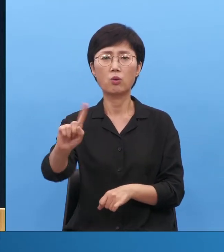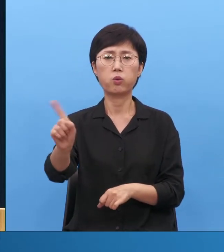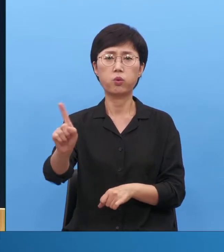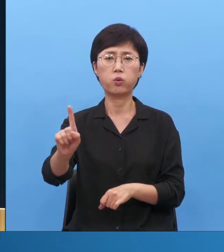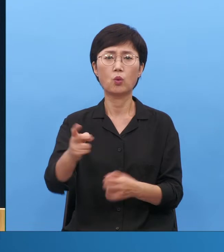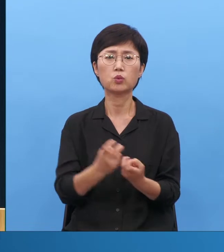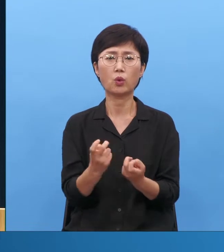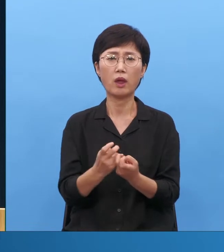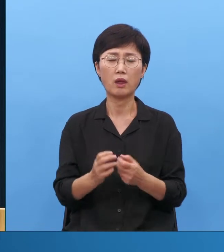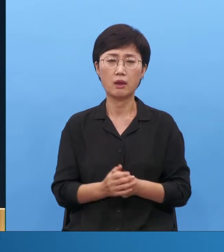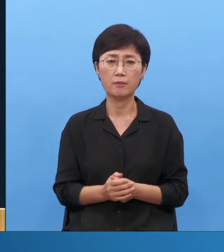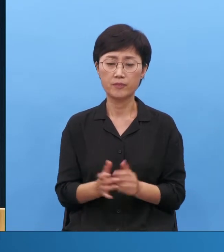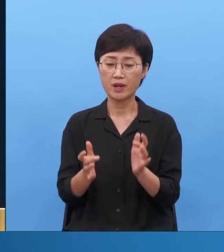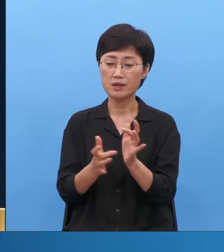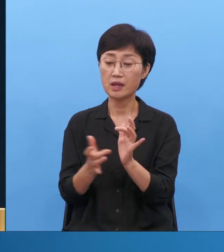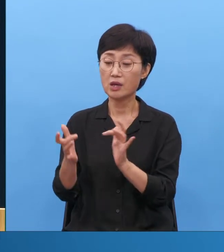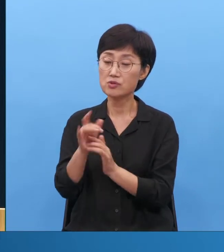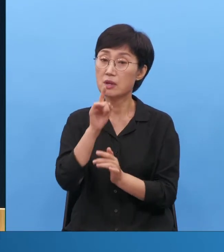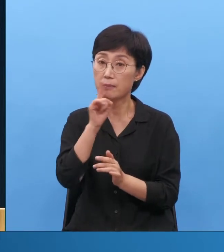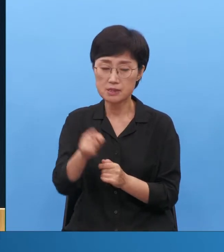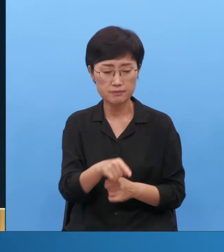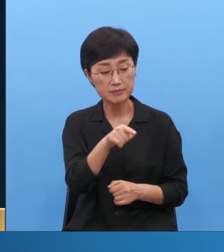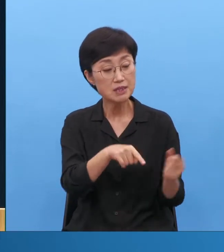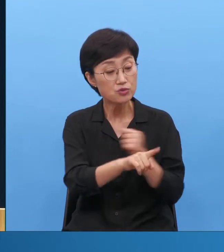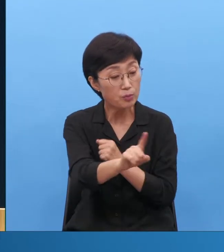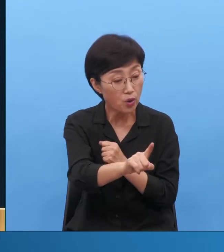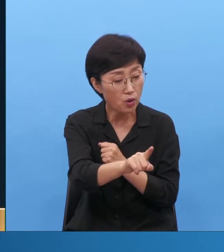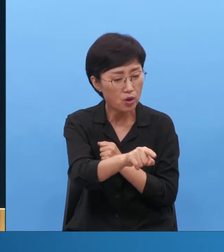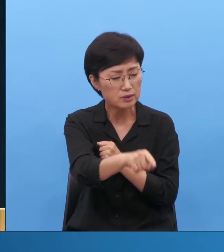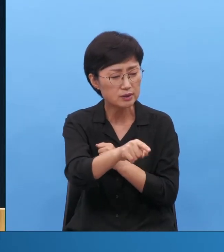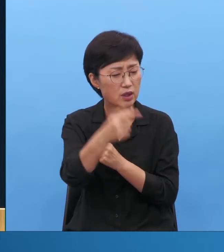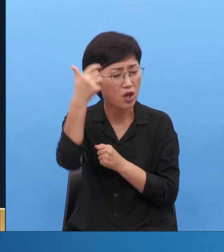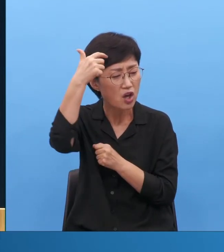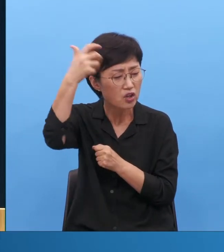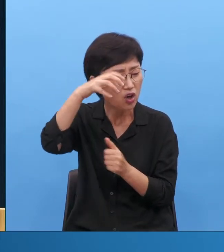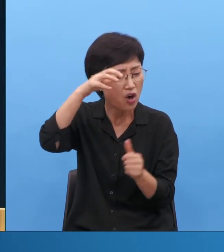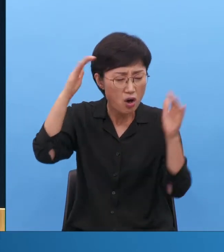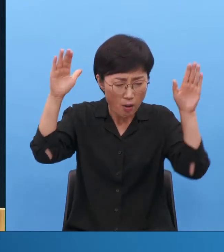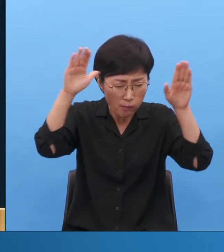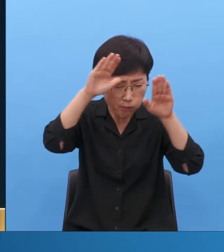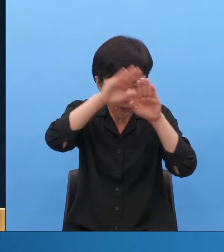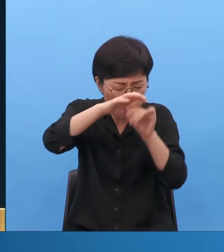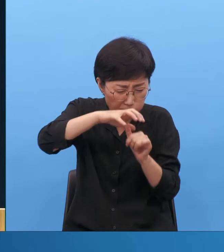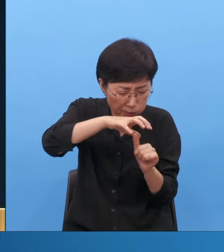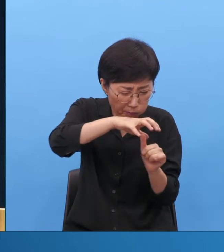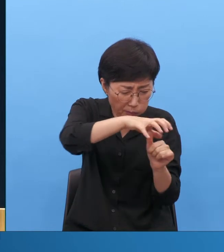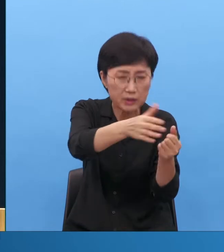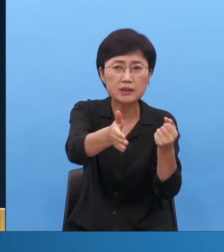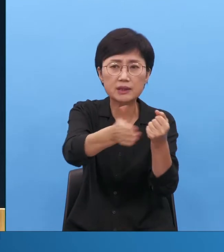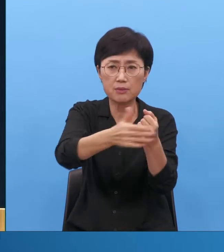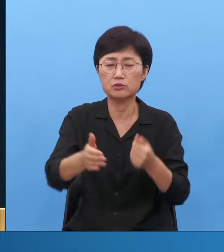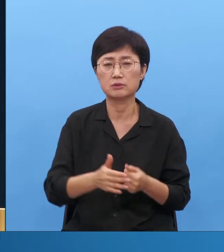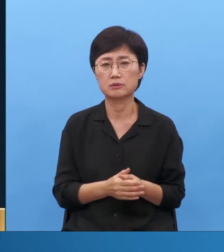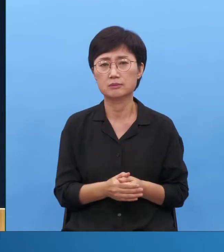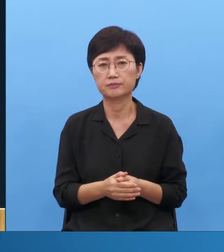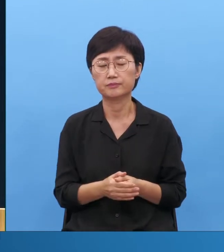destruction. 예수님 말씀하셨습니다. 어두움 가운데 있기 때문에. Jesus says this is the case because you are consumed with darkness. 요때